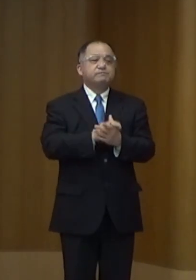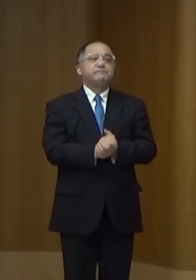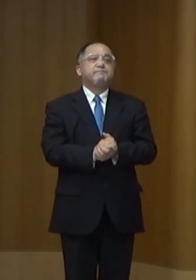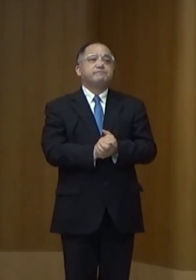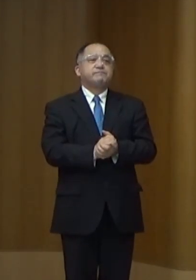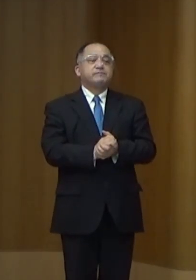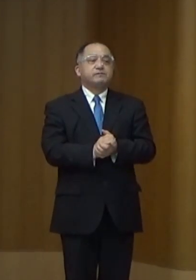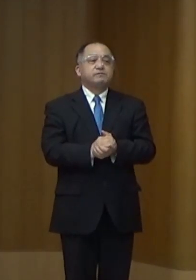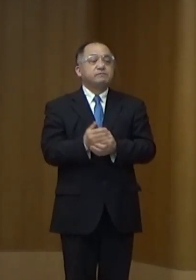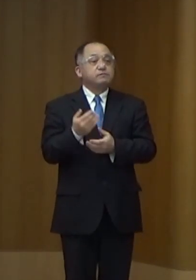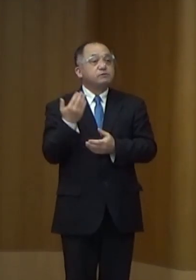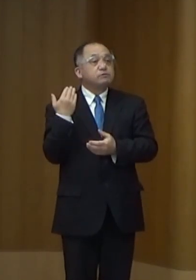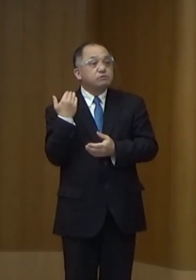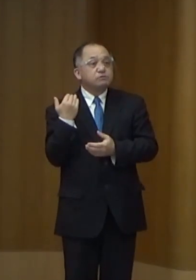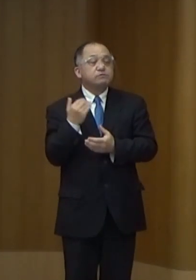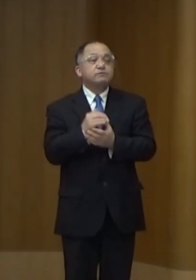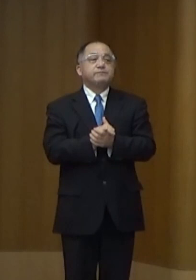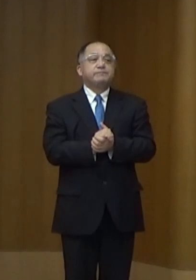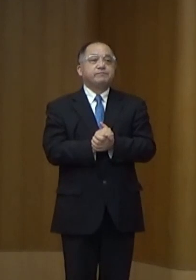昨日、